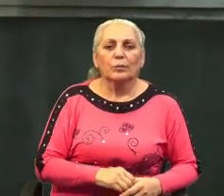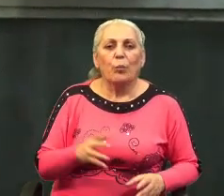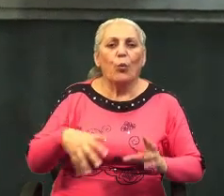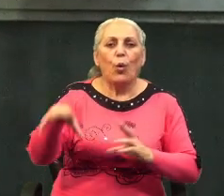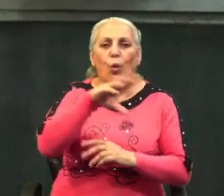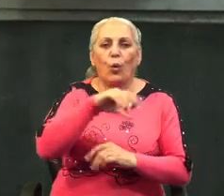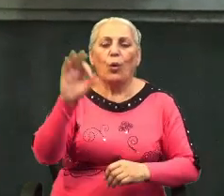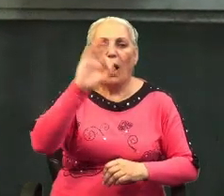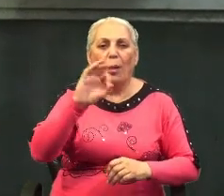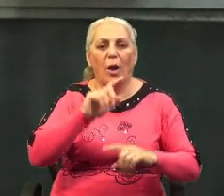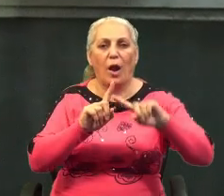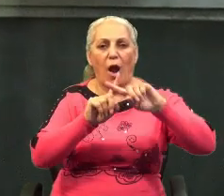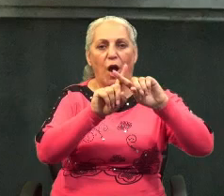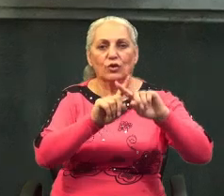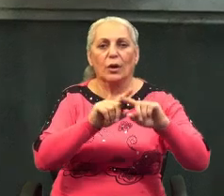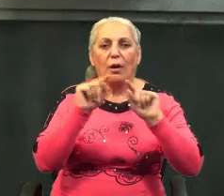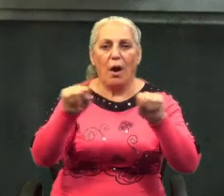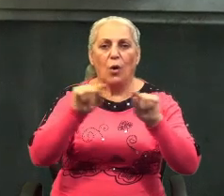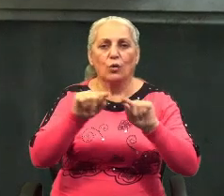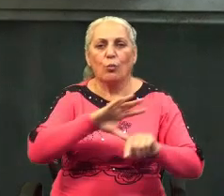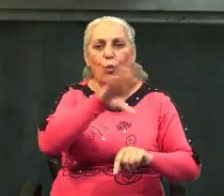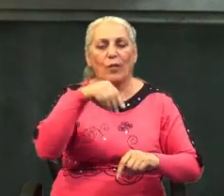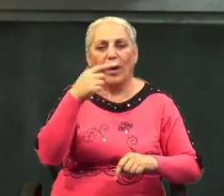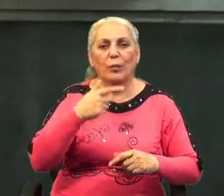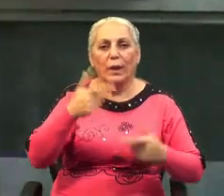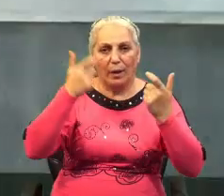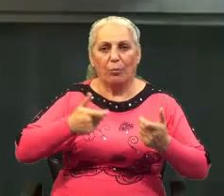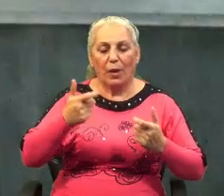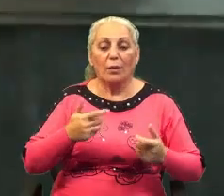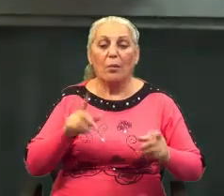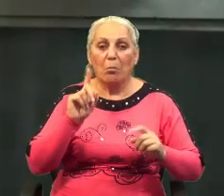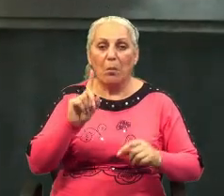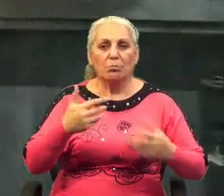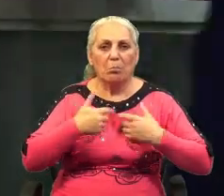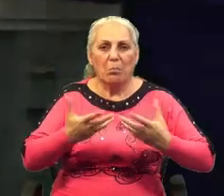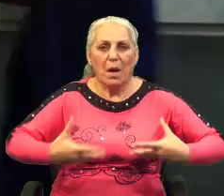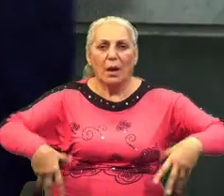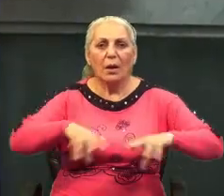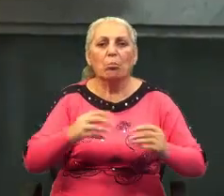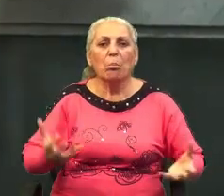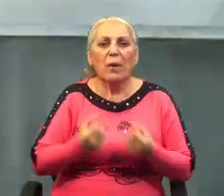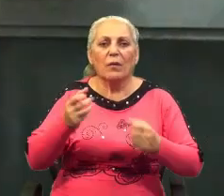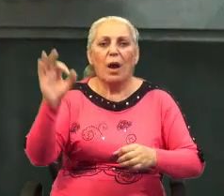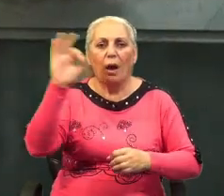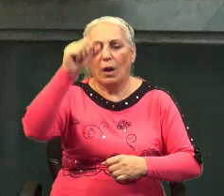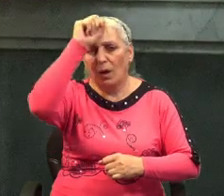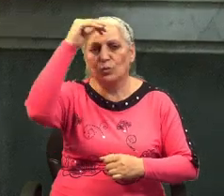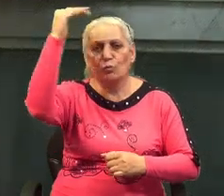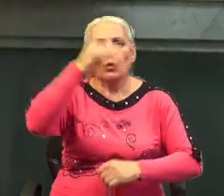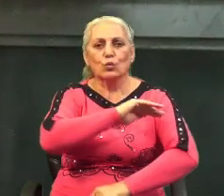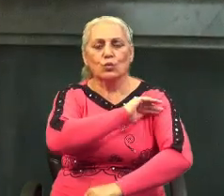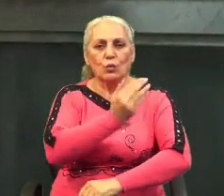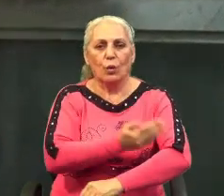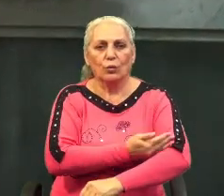է, իսկ մեզ հրկվածներիս համար Աստուծո զորություն,